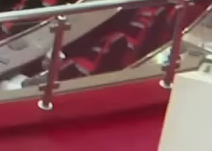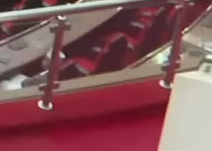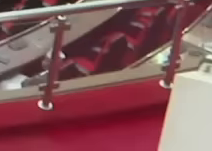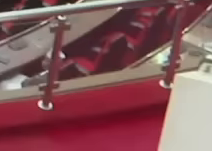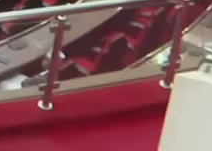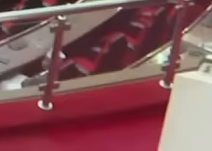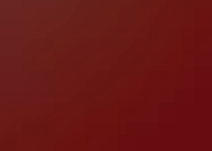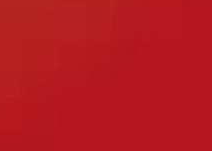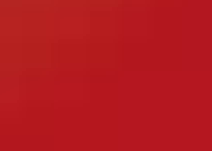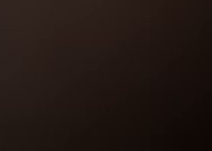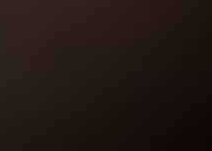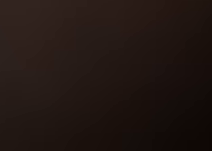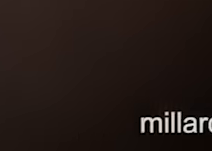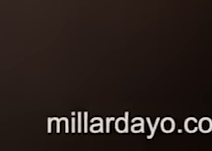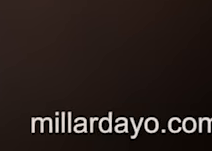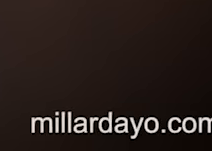haiek